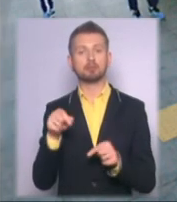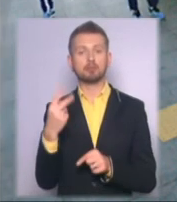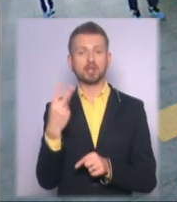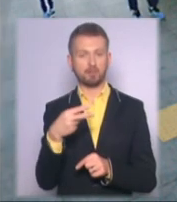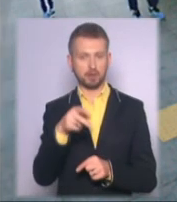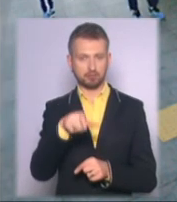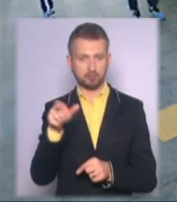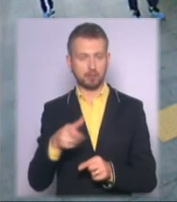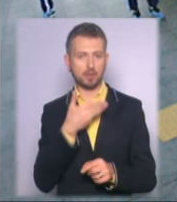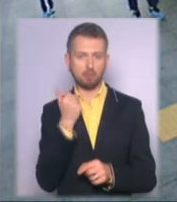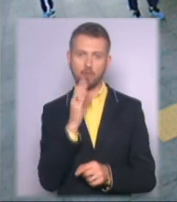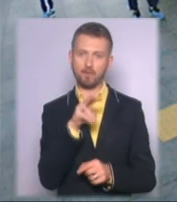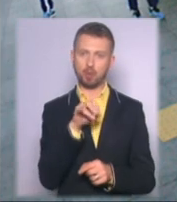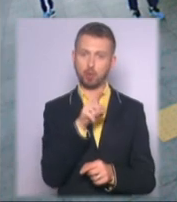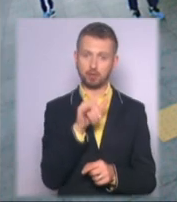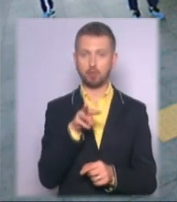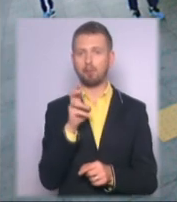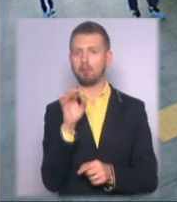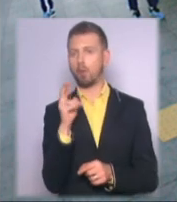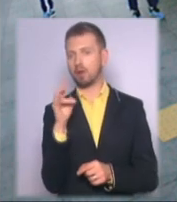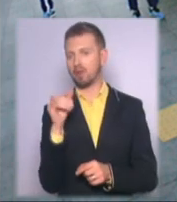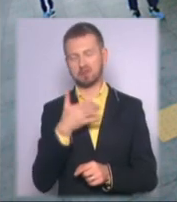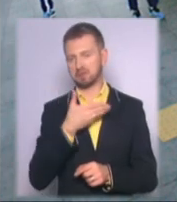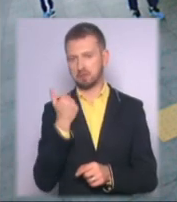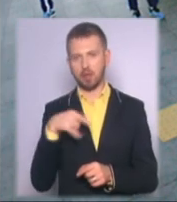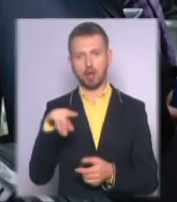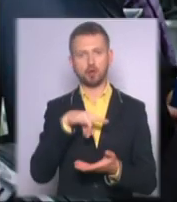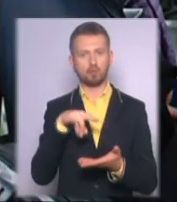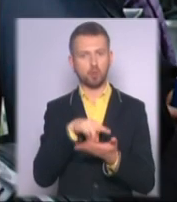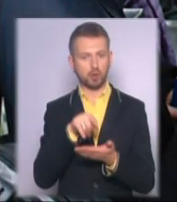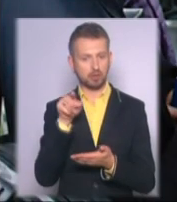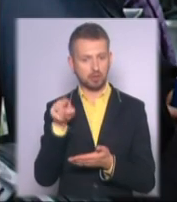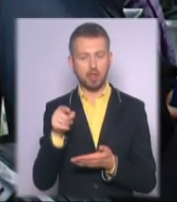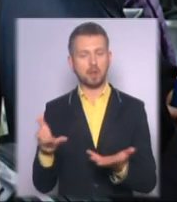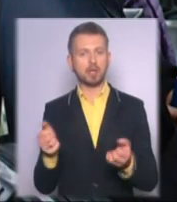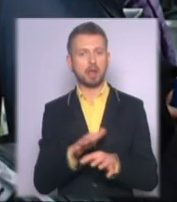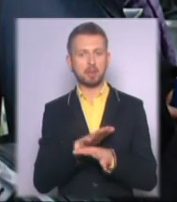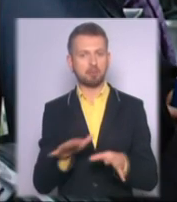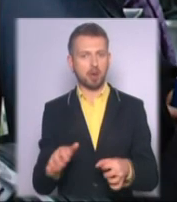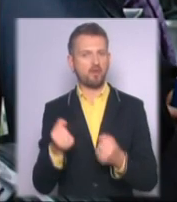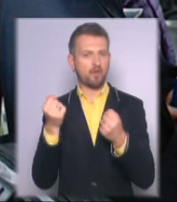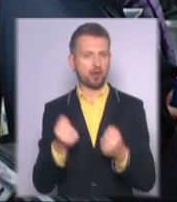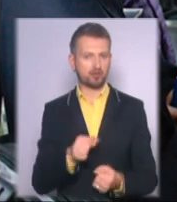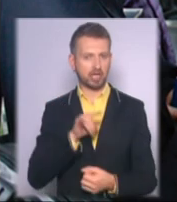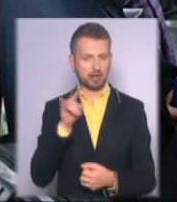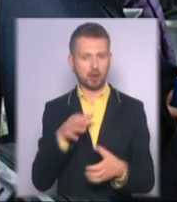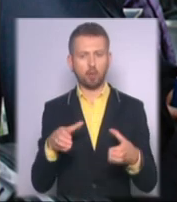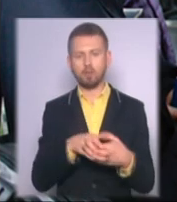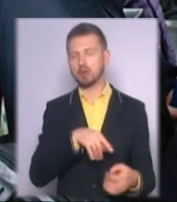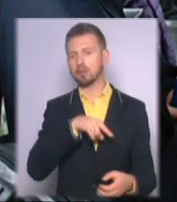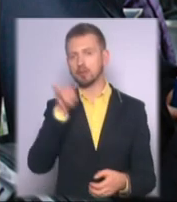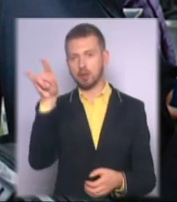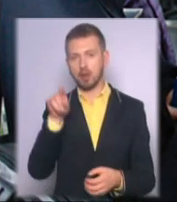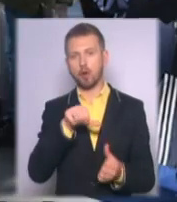них відсутні Велозу і Мбокані. Через те, що аеропорт Фаєнса у Флоренції не приймає важкі літаки, команда полетіла на